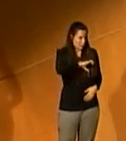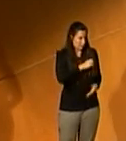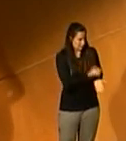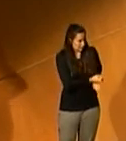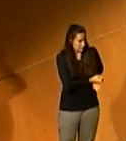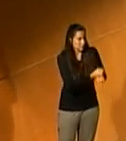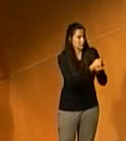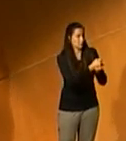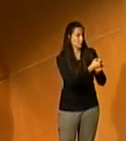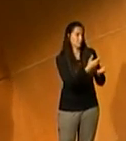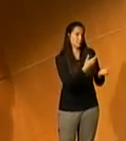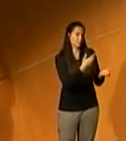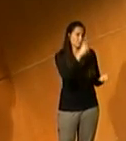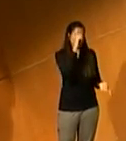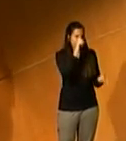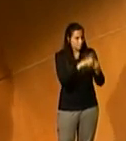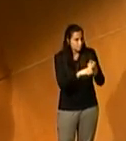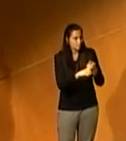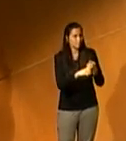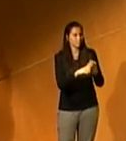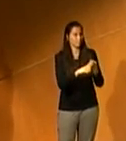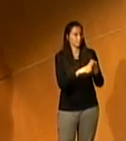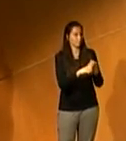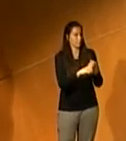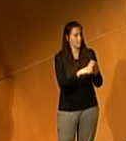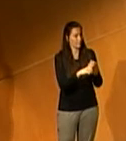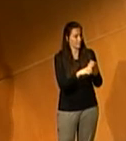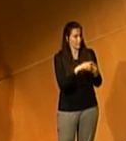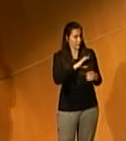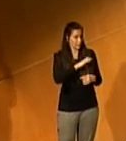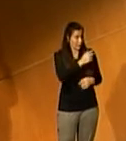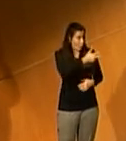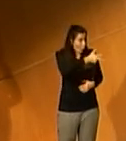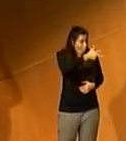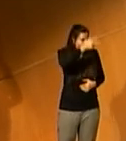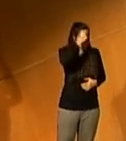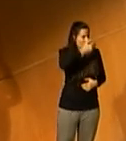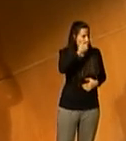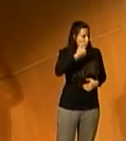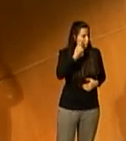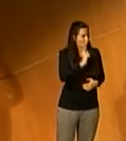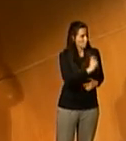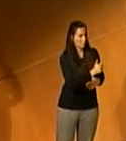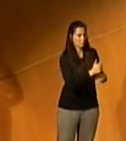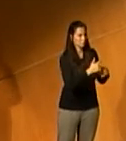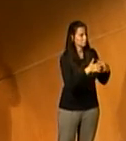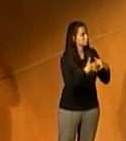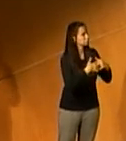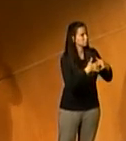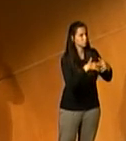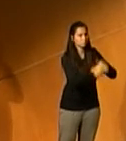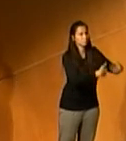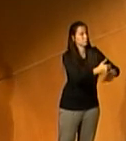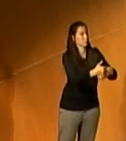soutenir dans quelque chose de l'ordre de la compréhension pour une meilleure appréhension, après. Voilà. Et je crois qu'il